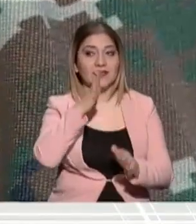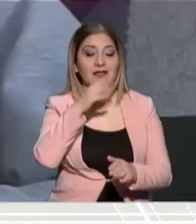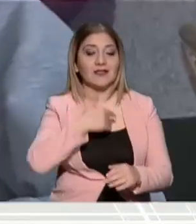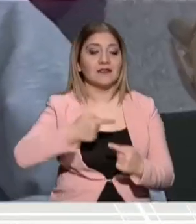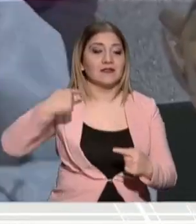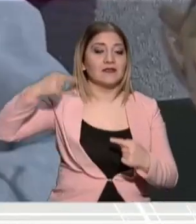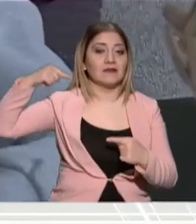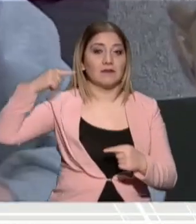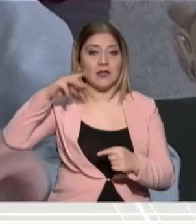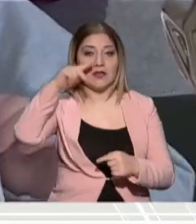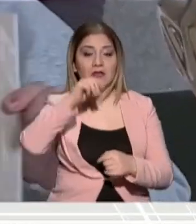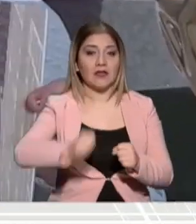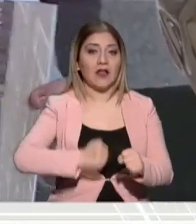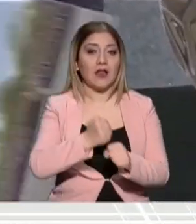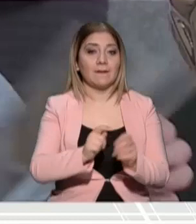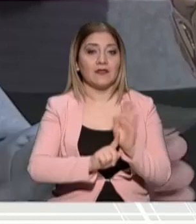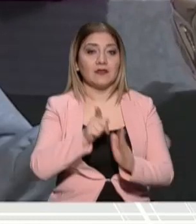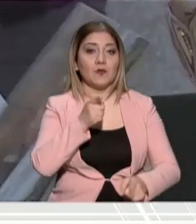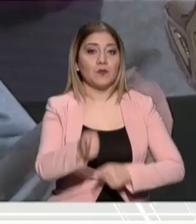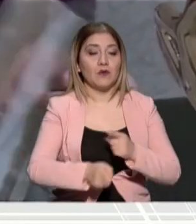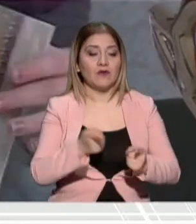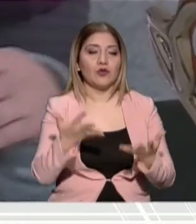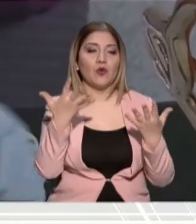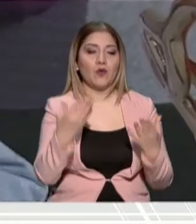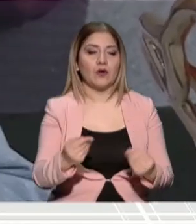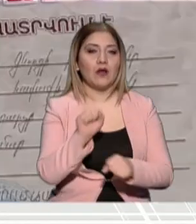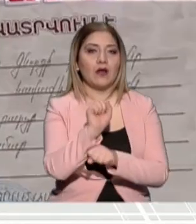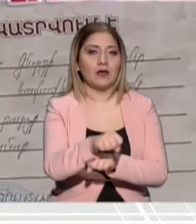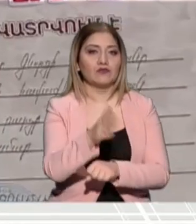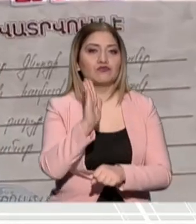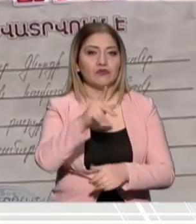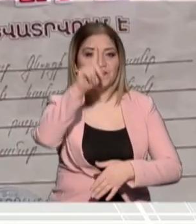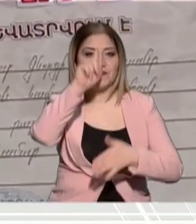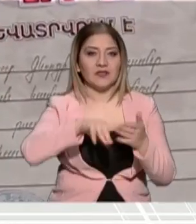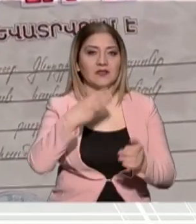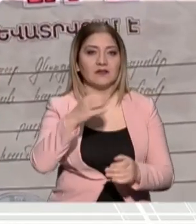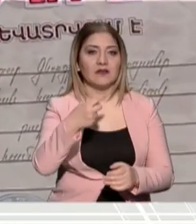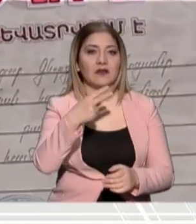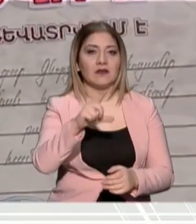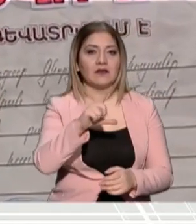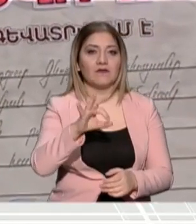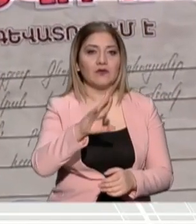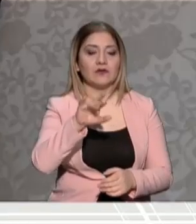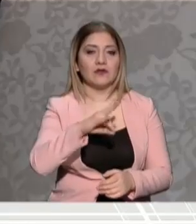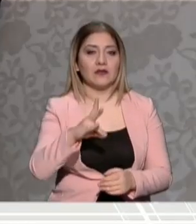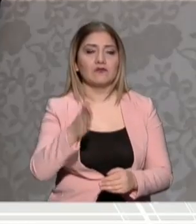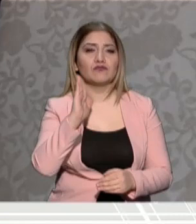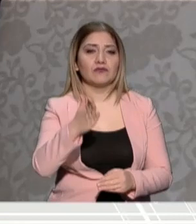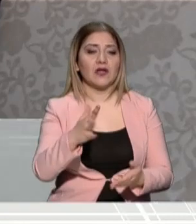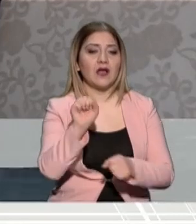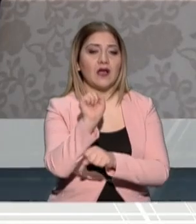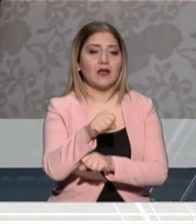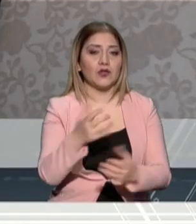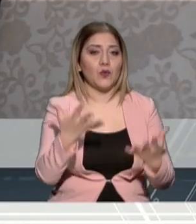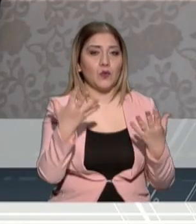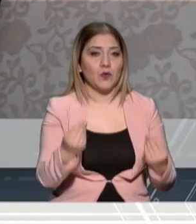մեր սխալները և գնացինք ուղելու ճանապարով, այդ օրը կհաղթենք, վստահ է Թադևոսյանը։ Պարտադիր հենց գալու է, մեր հաղթանակների